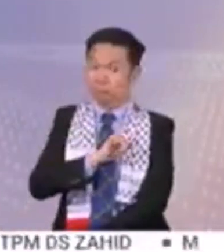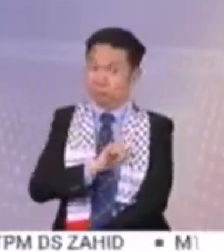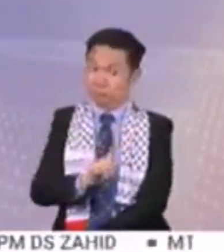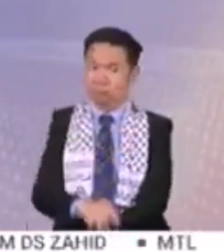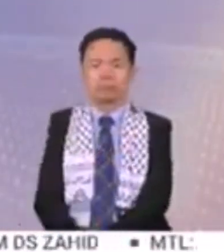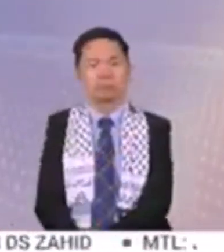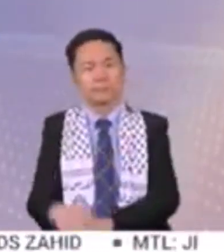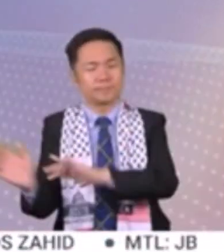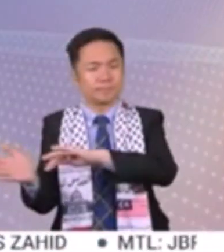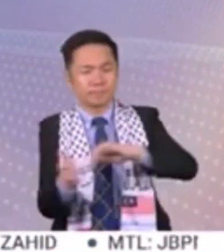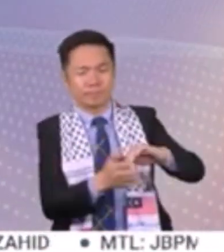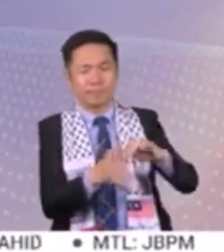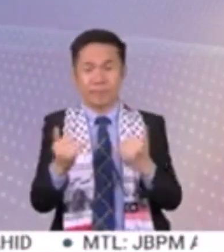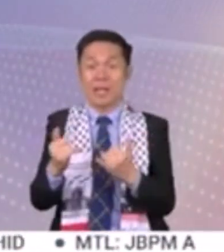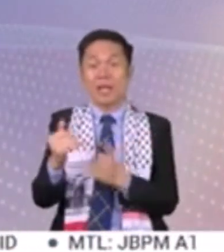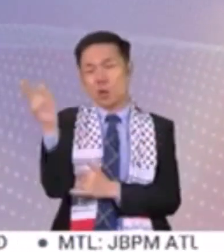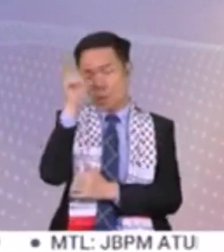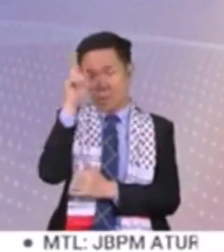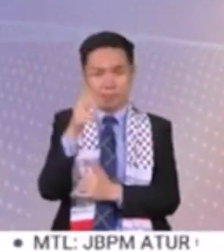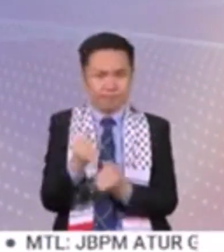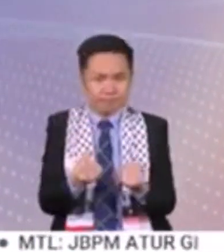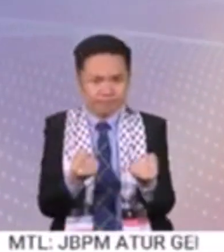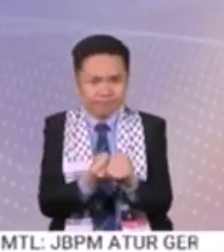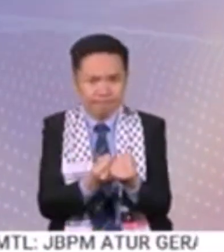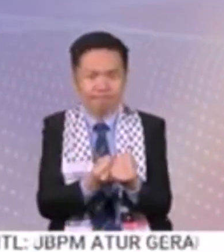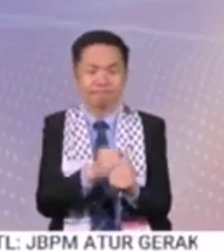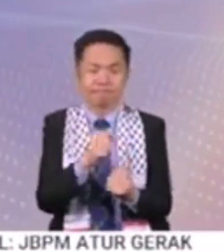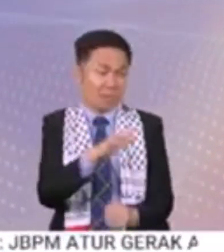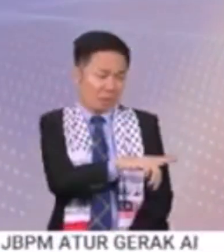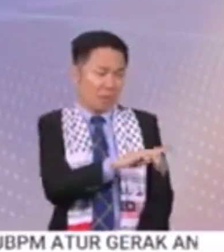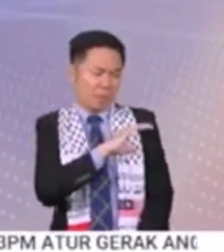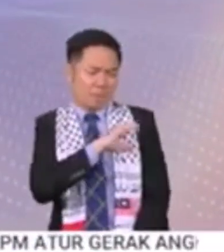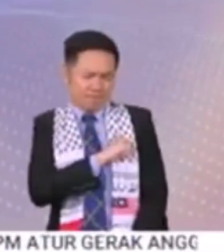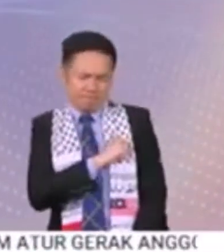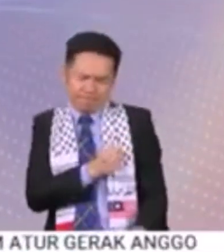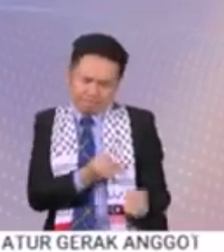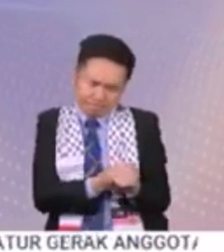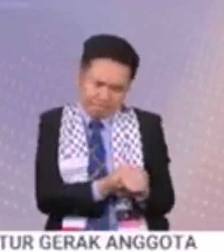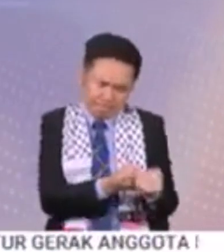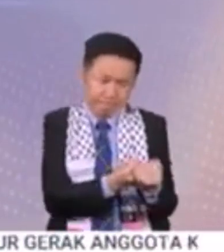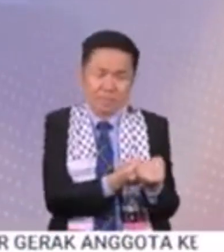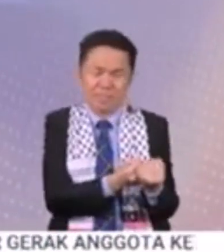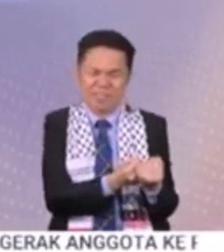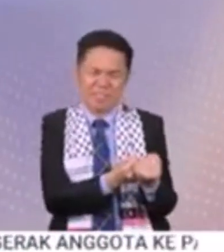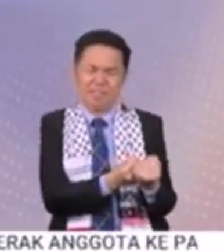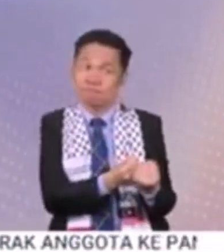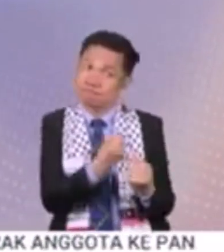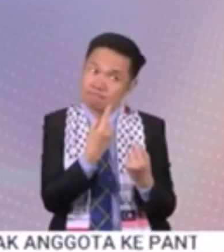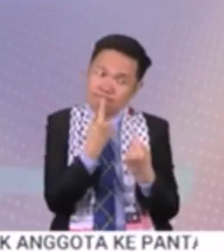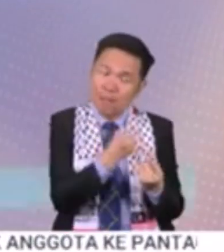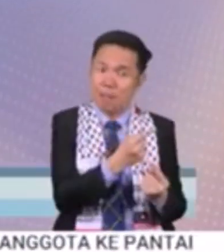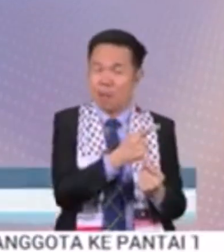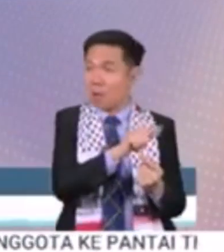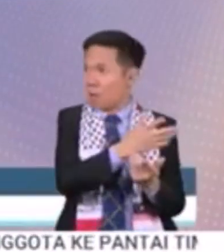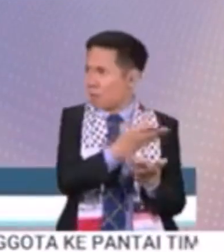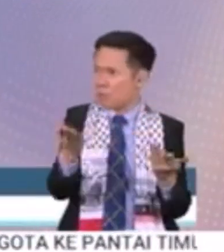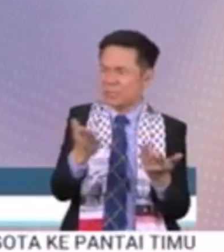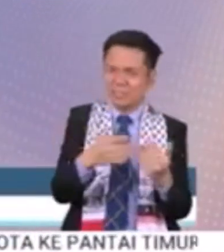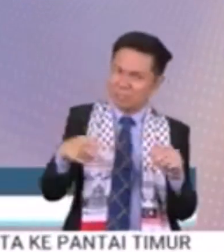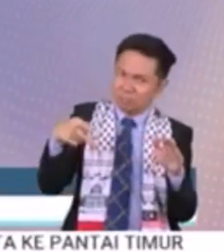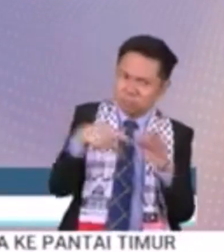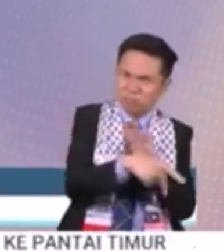ya kerajaan tetap berpendirian Teguh menyokong perjuangan rakyat Palestin malah mengutuk sekeras-kerasnya penganiayaan serta